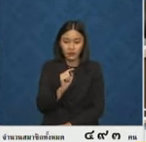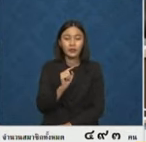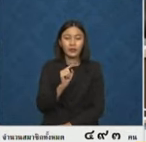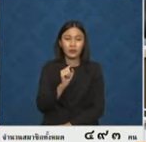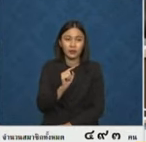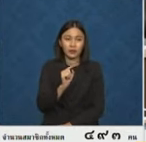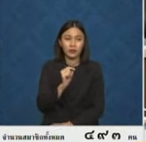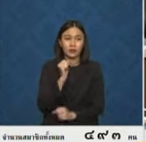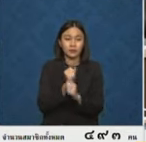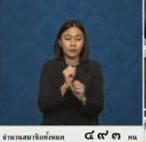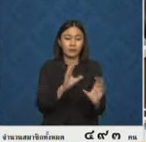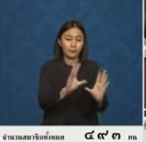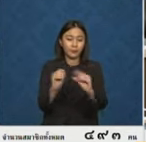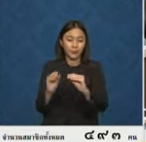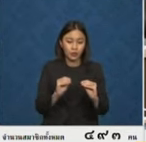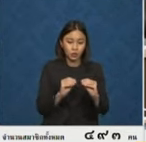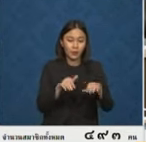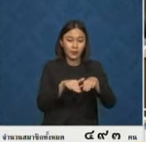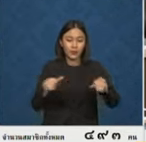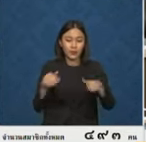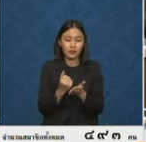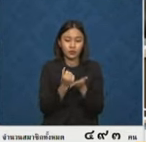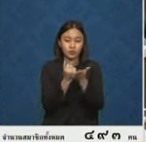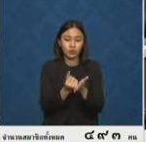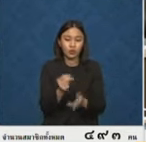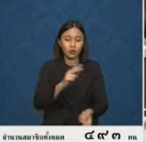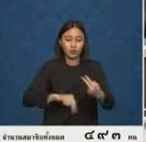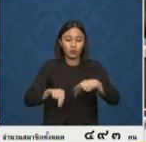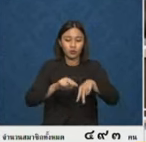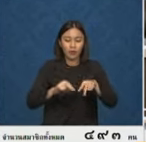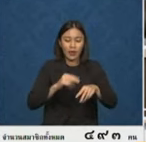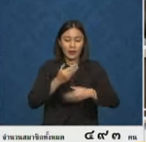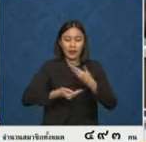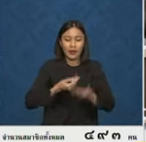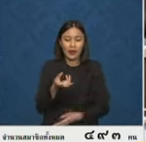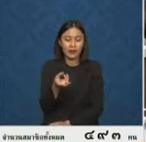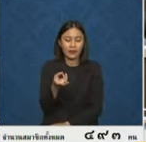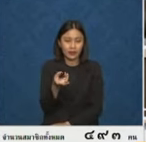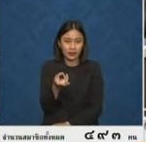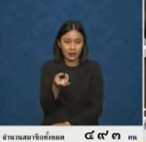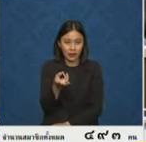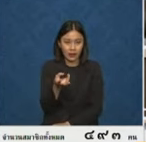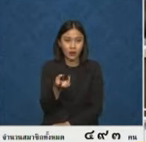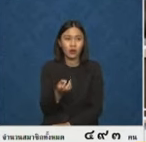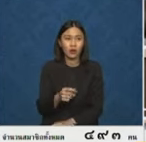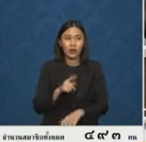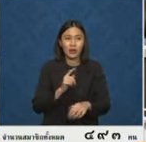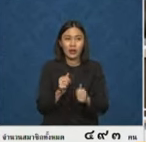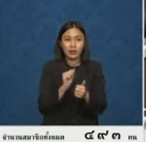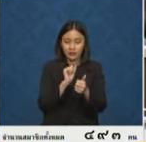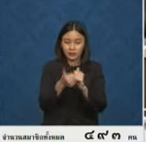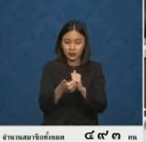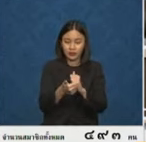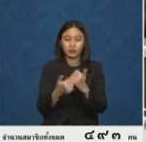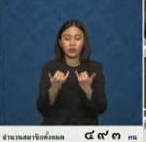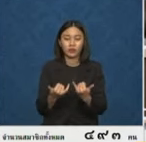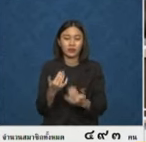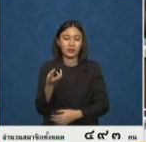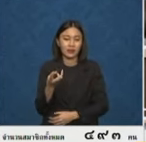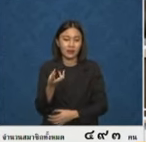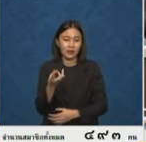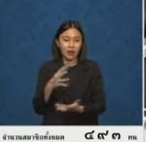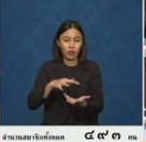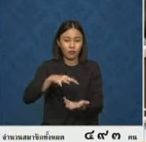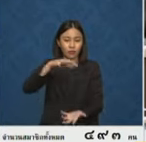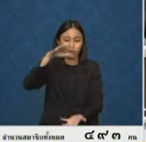อนุมัติประชุมอนุมัติมาตรการพยุงและรักษาเสถียรรคาคาบข้าวเปลือกให้ทันต่อจำนวนข้าวมหาศาลที่จะทะลัก